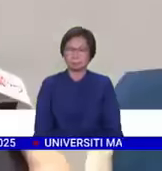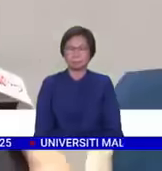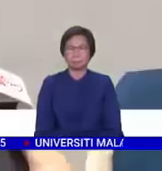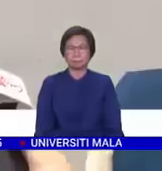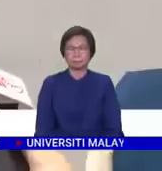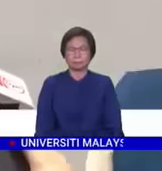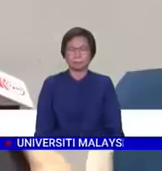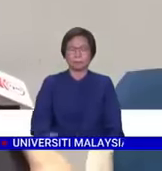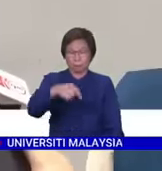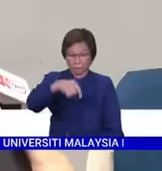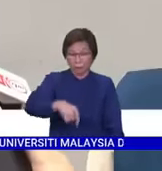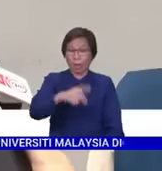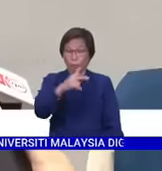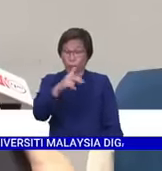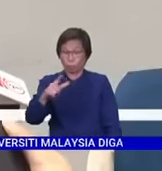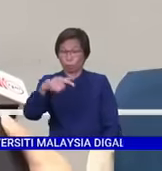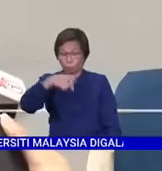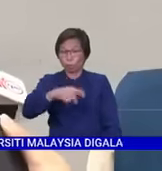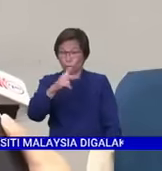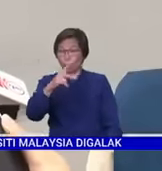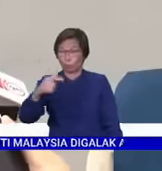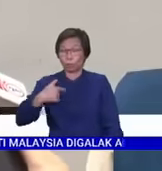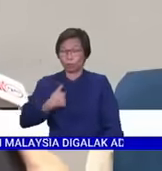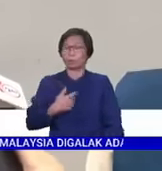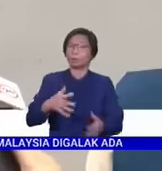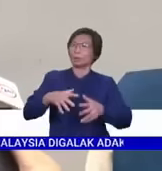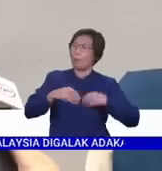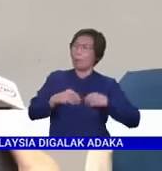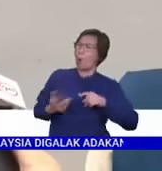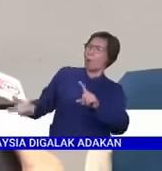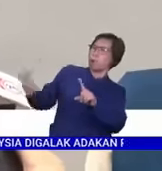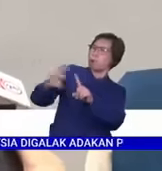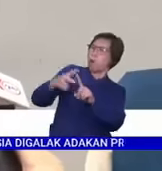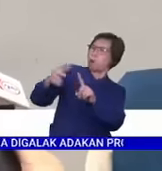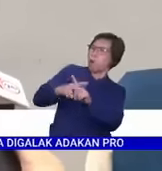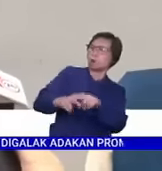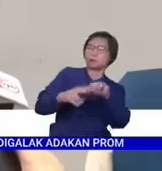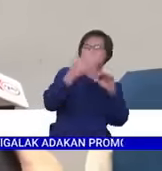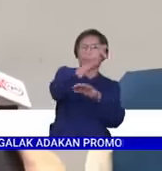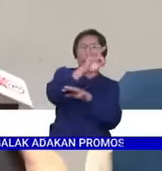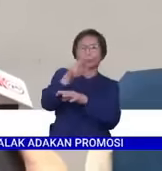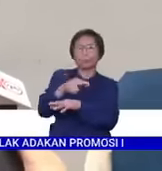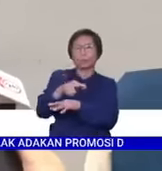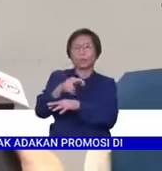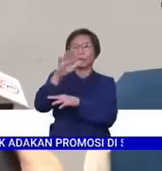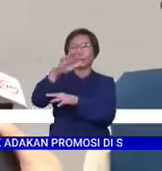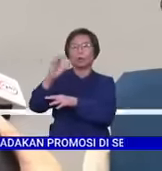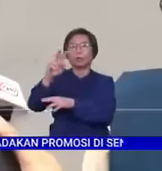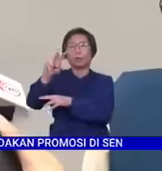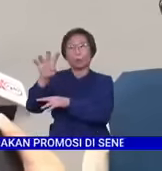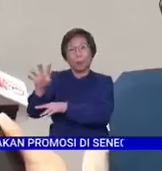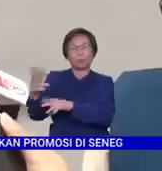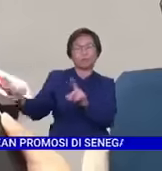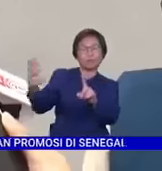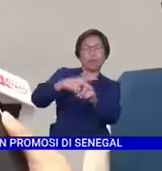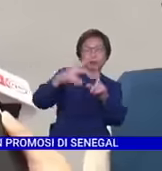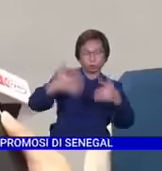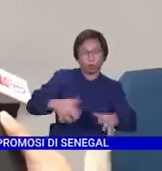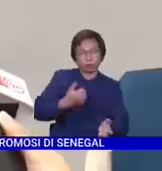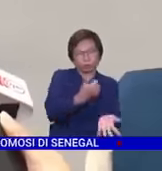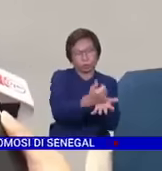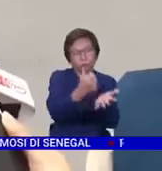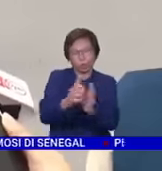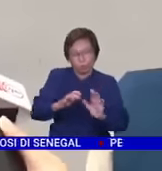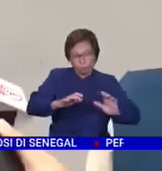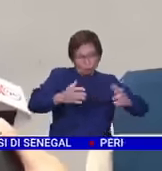dan dikotil umpuk itu menerima permohonan 19500 24 permohonan yang sedang disantuni